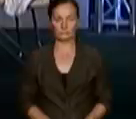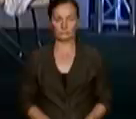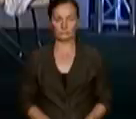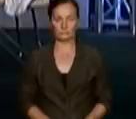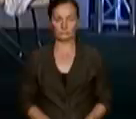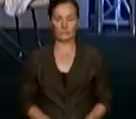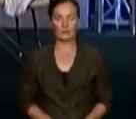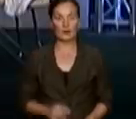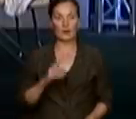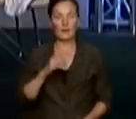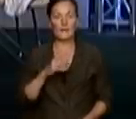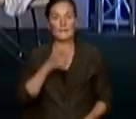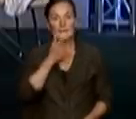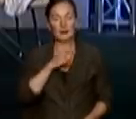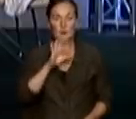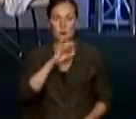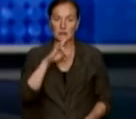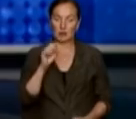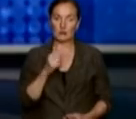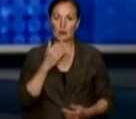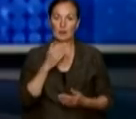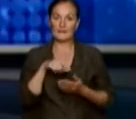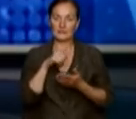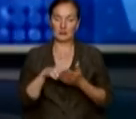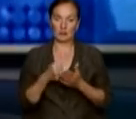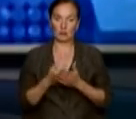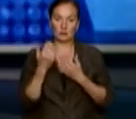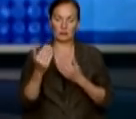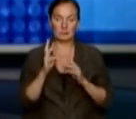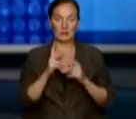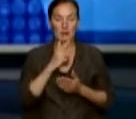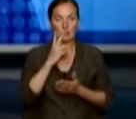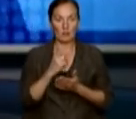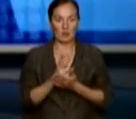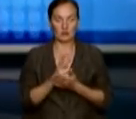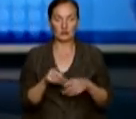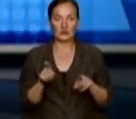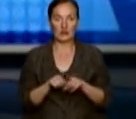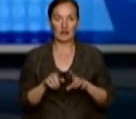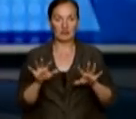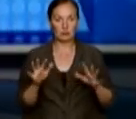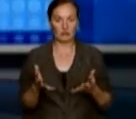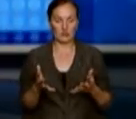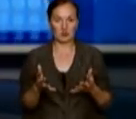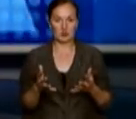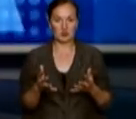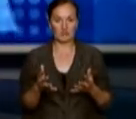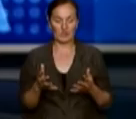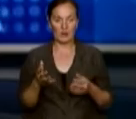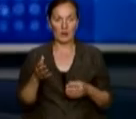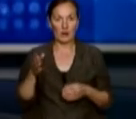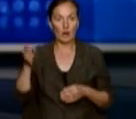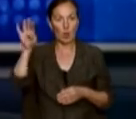Пані Оксано, питання до вас. Як ми побачили, вже так відбувається, тому що, власне, гора